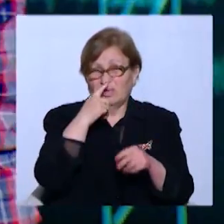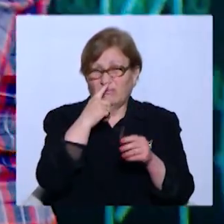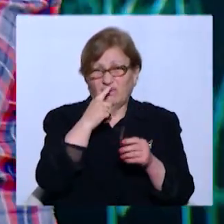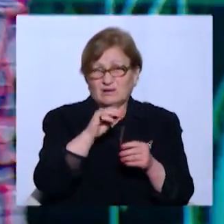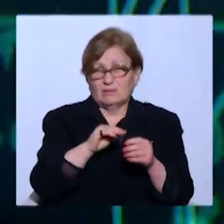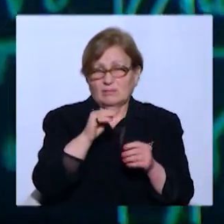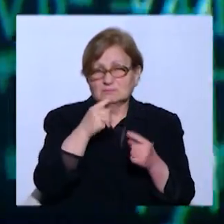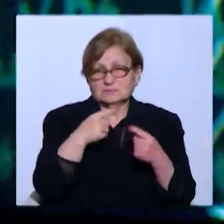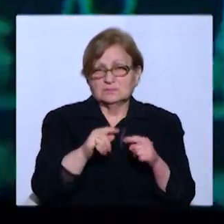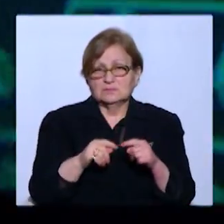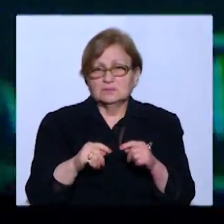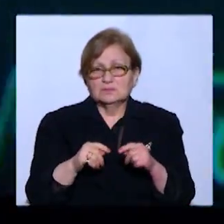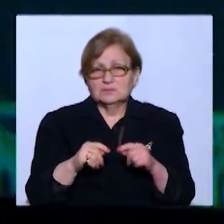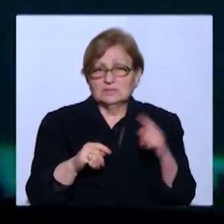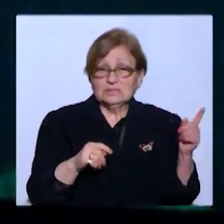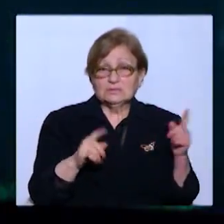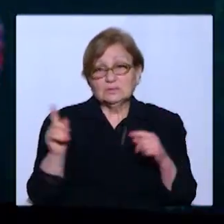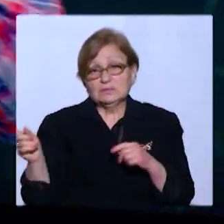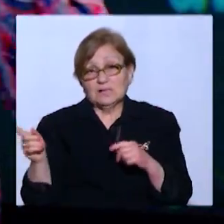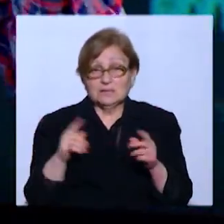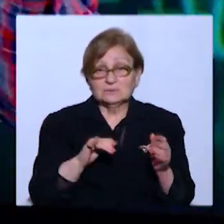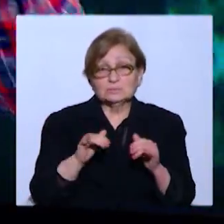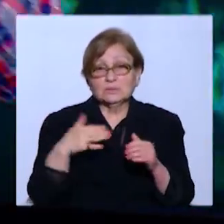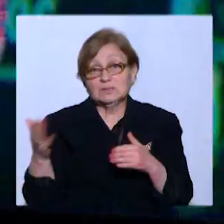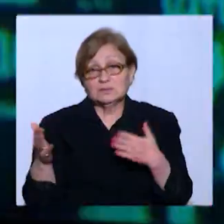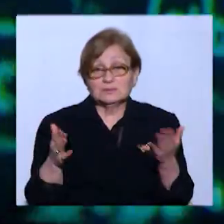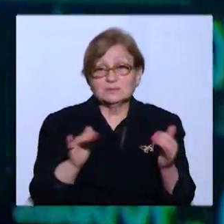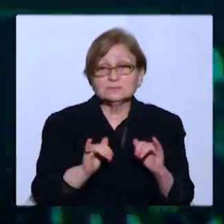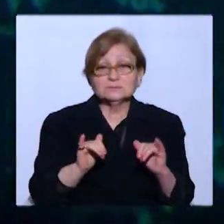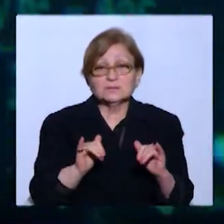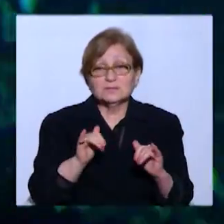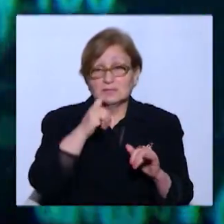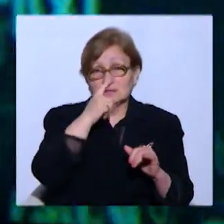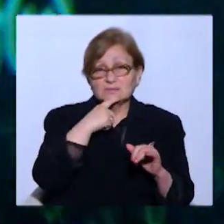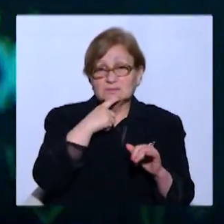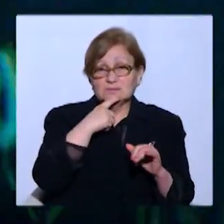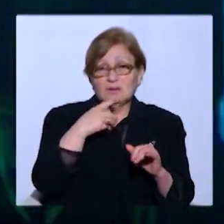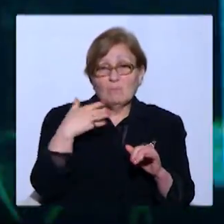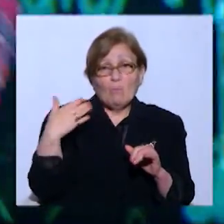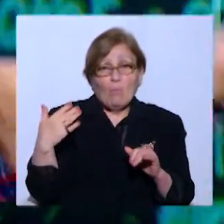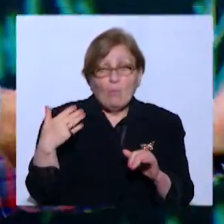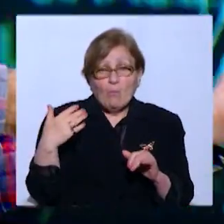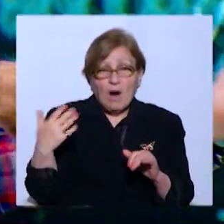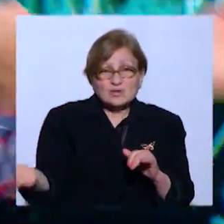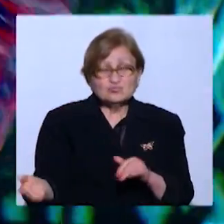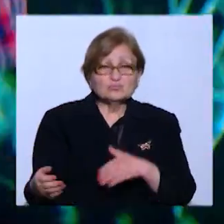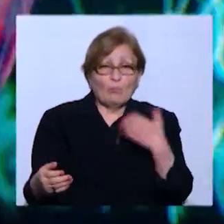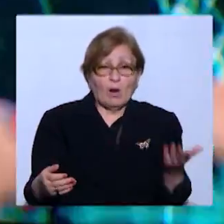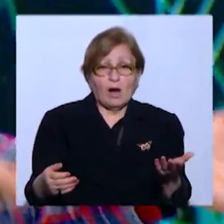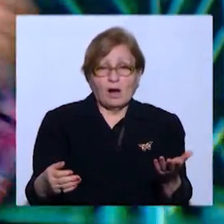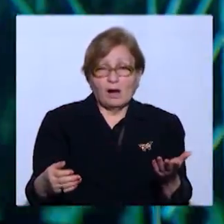აქ საით, იქით, იქით თუ აქეთ. ვერ გავიგე, მარცხნივ თუ მარჯვნივ?